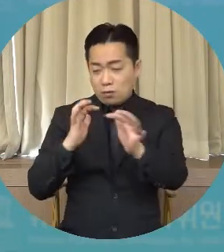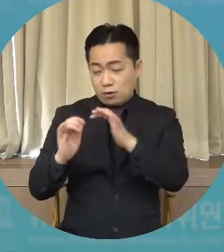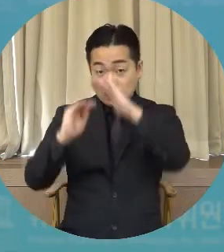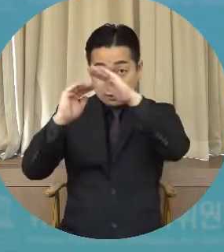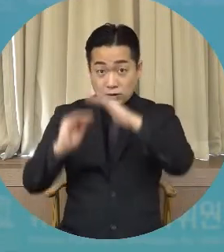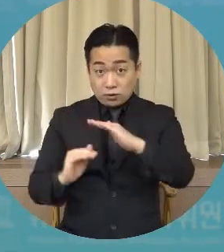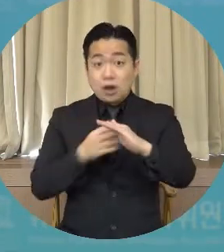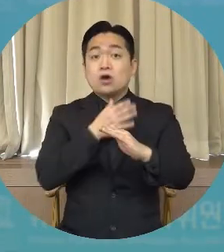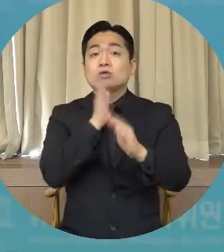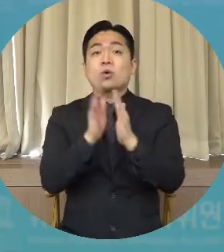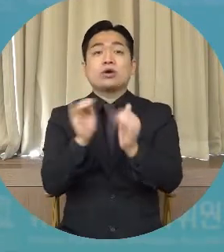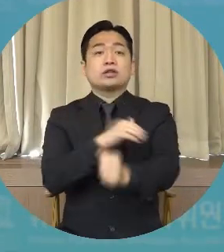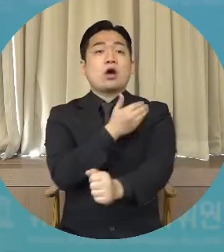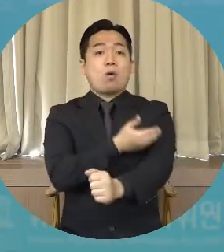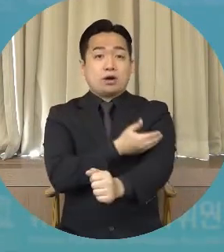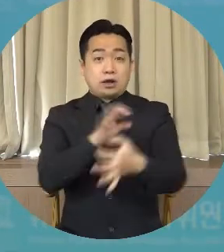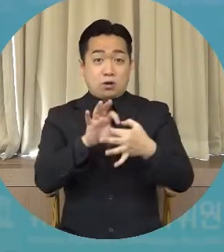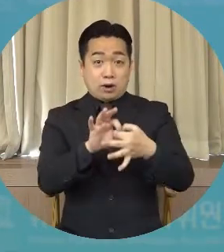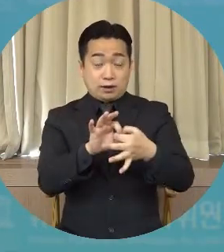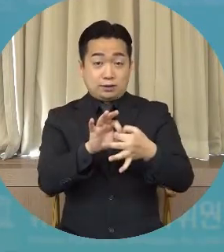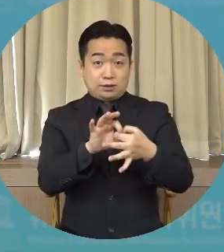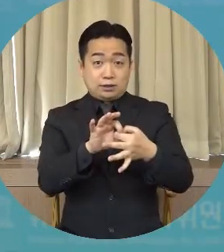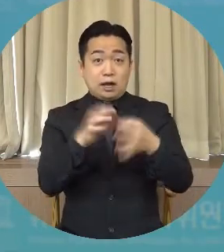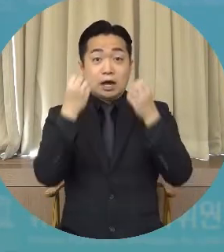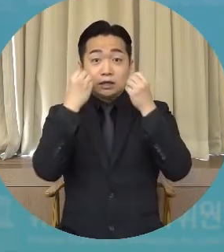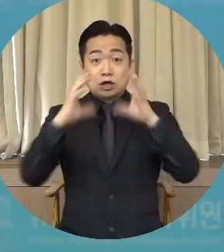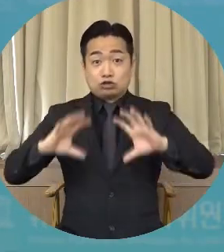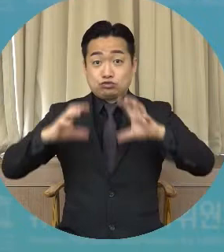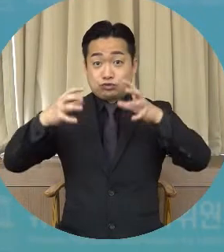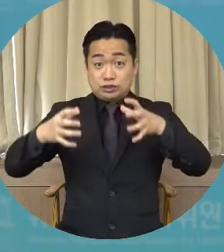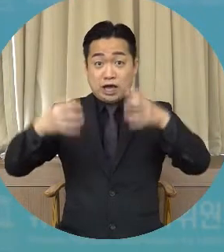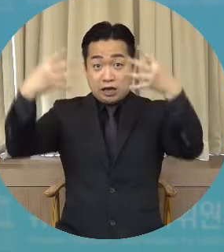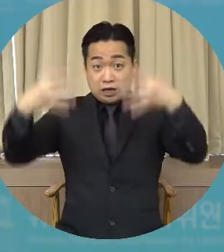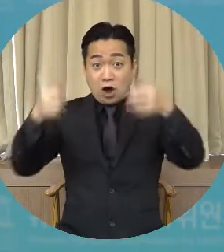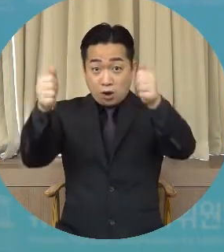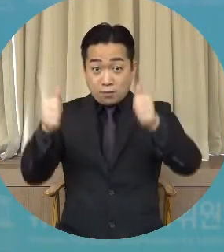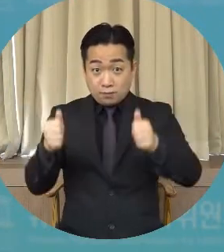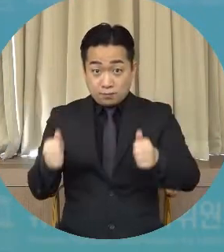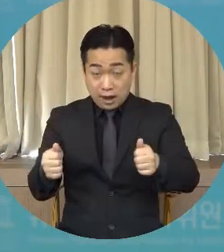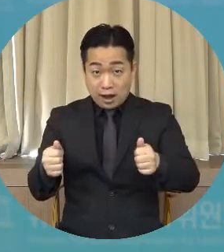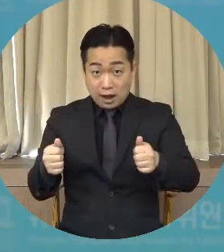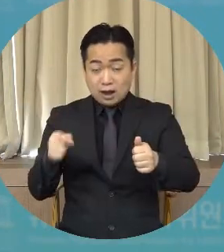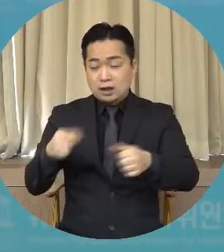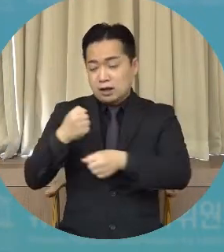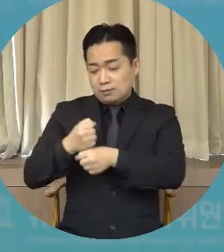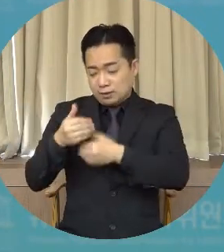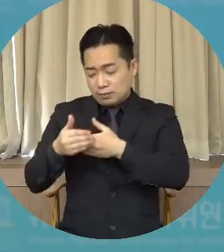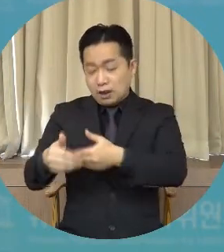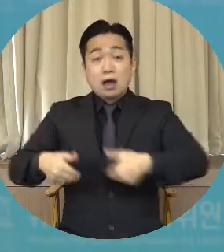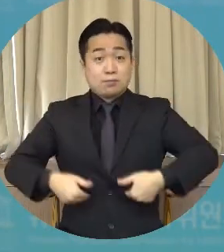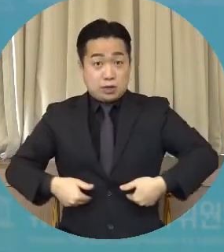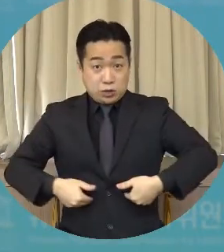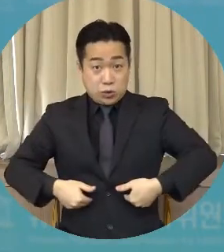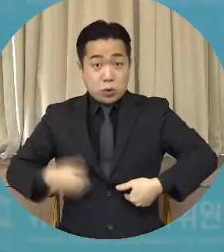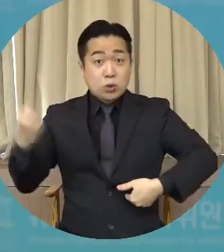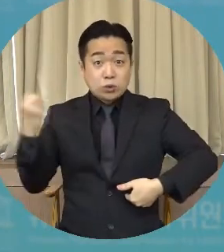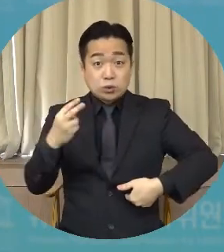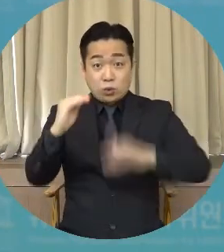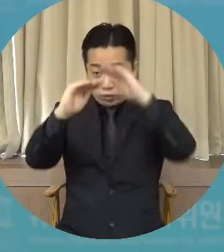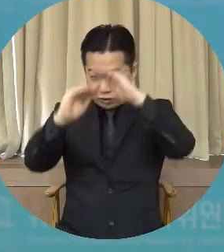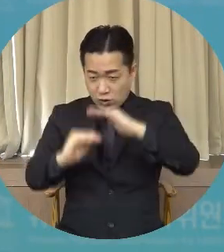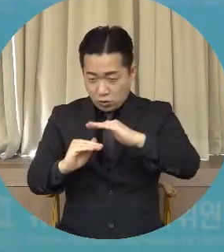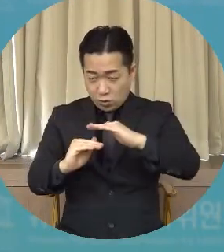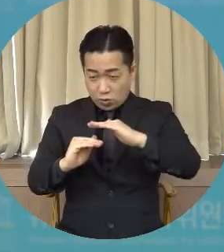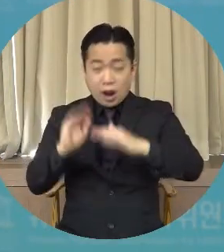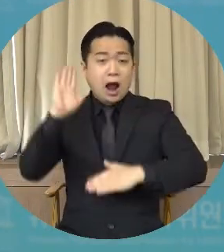주제는 노인의 권리에 관한 새로운 국제 협약 성안의 필요성과 내용 및